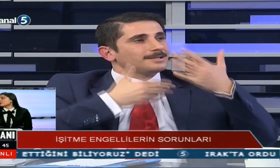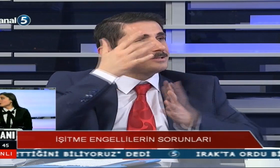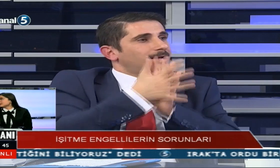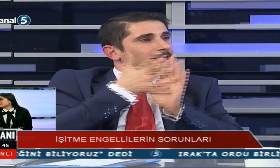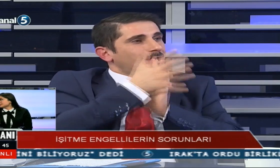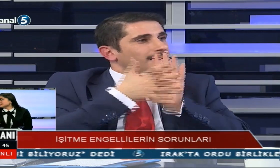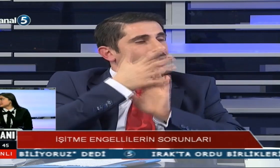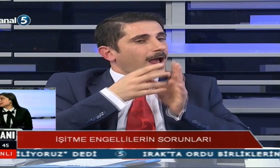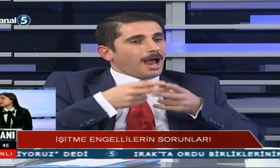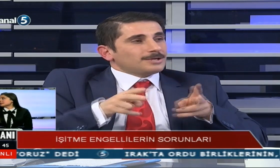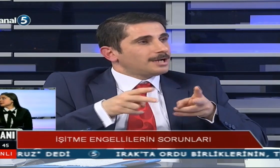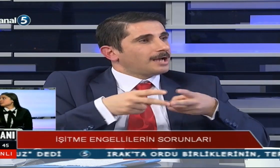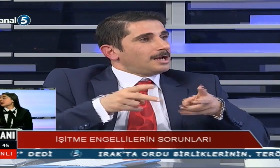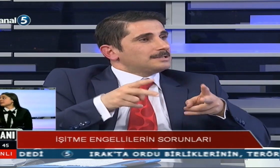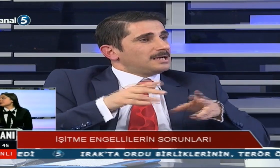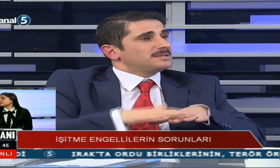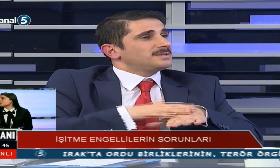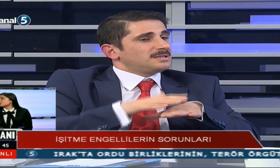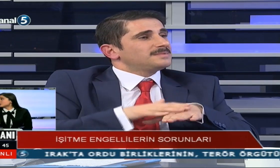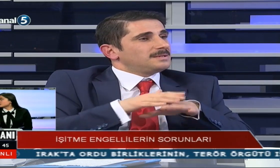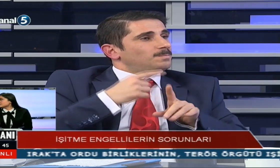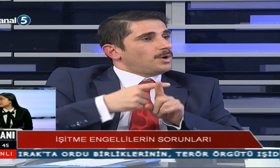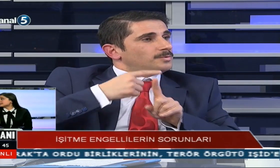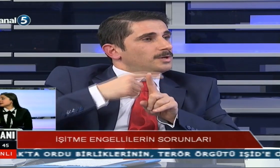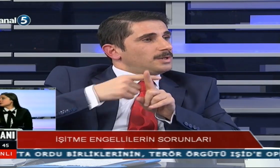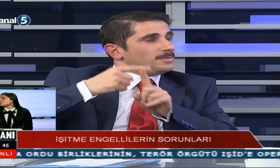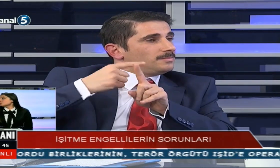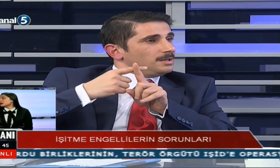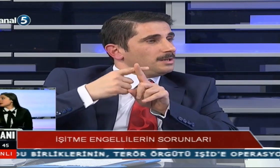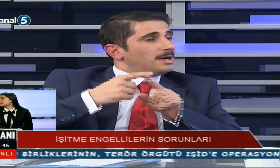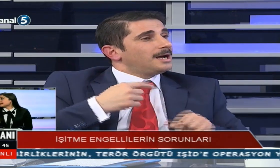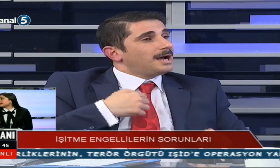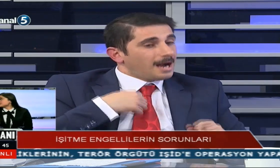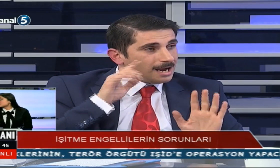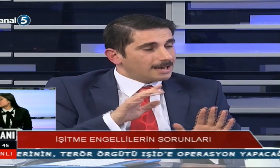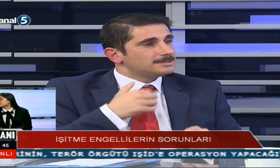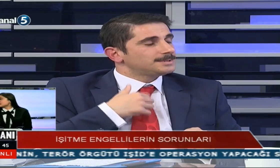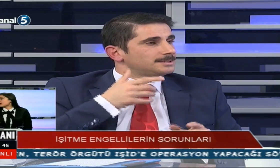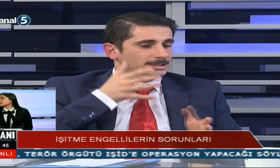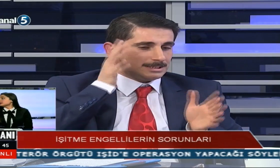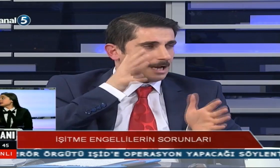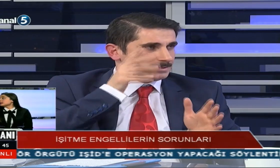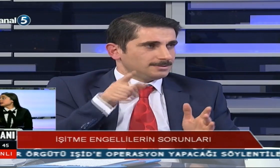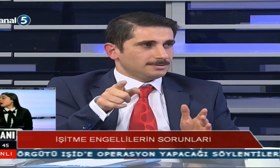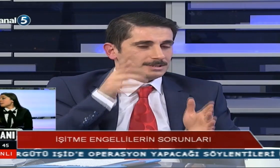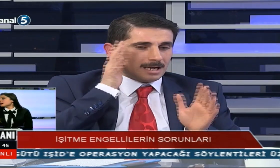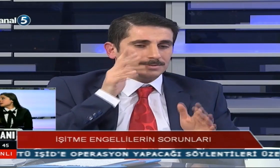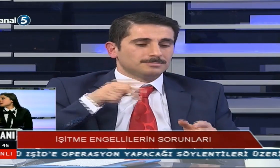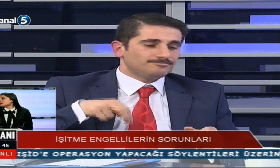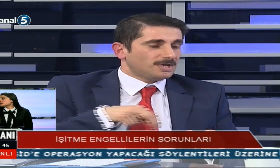Kur'an öğrenebilir, maneviyatları yüksek olabilir, bu bağlamda eğitim alabilirler.